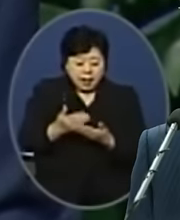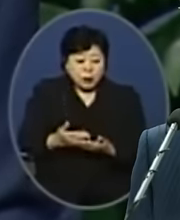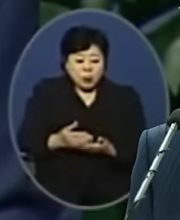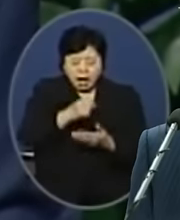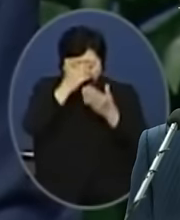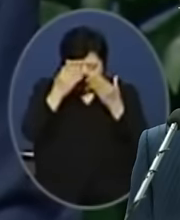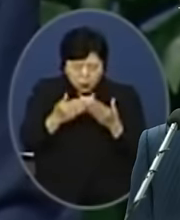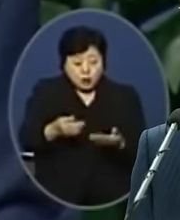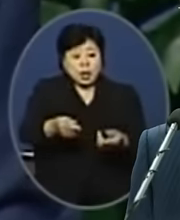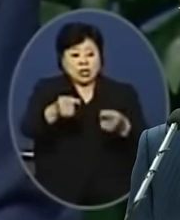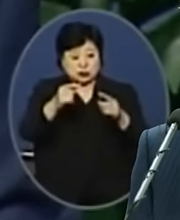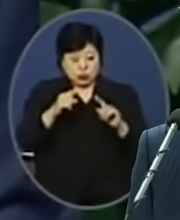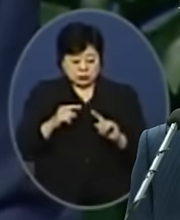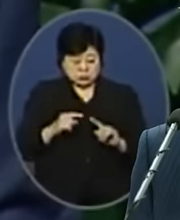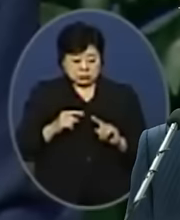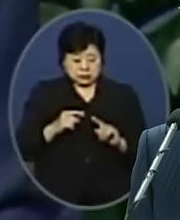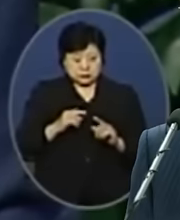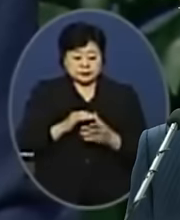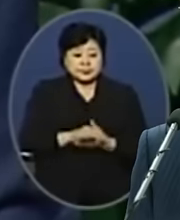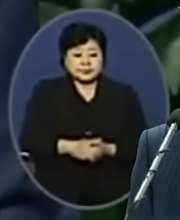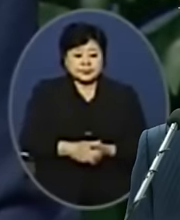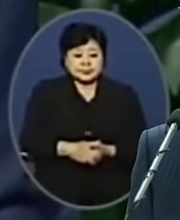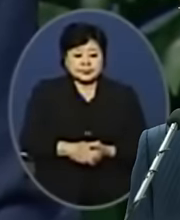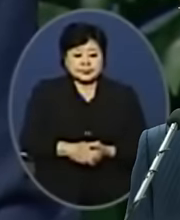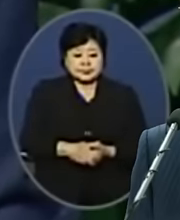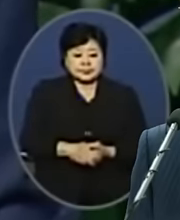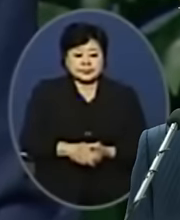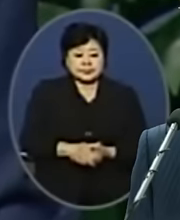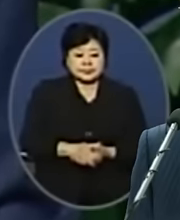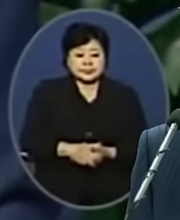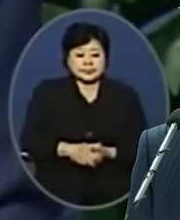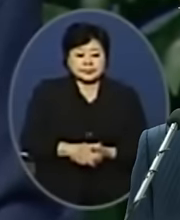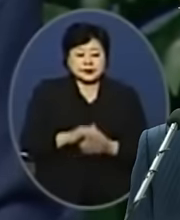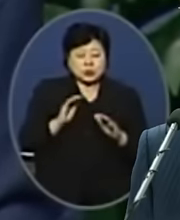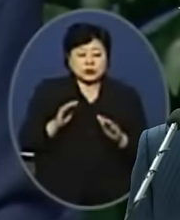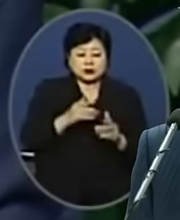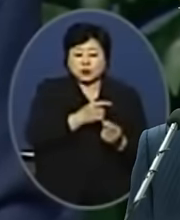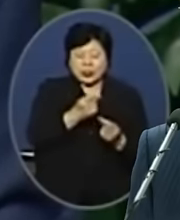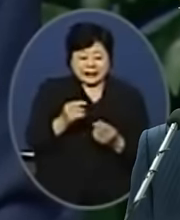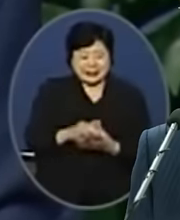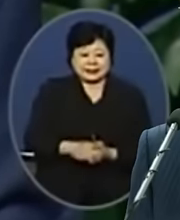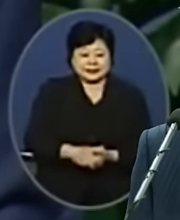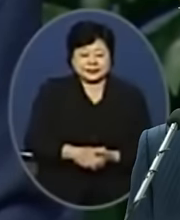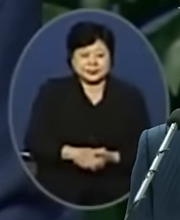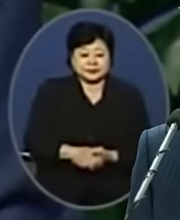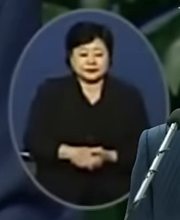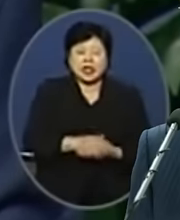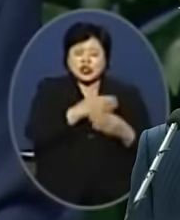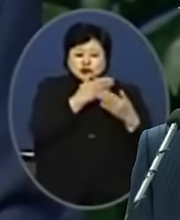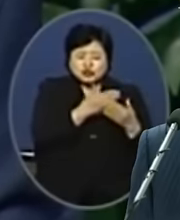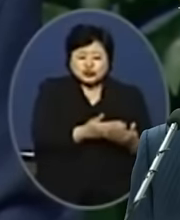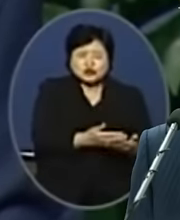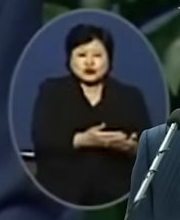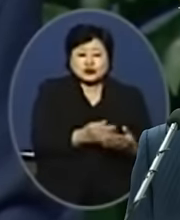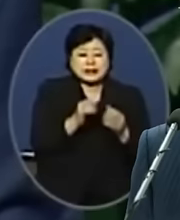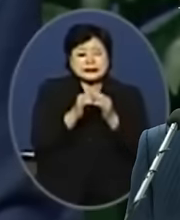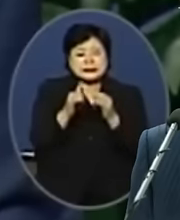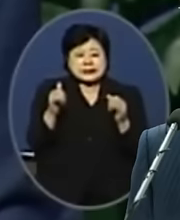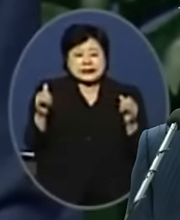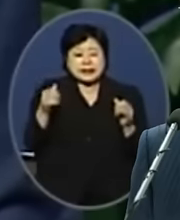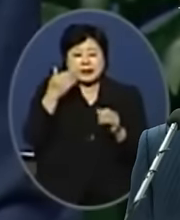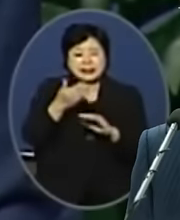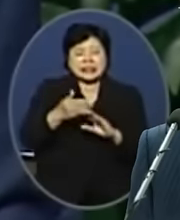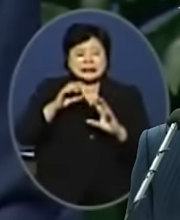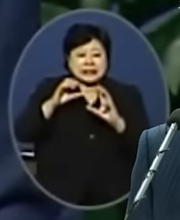받고서 감옥에 들어왔습니다. 오늘날 또 여러분 중요한 인사가 외국에